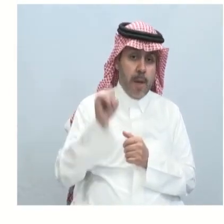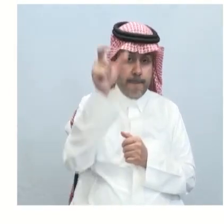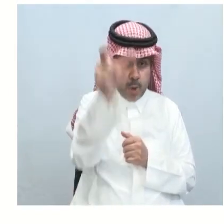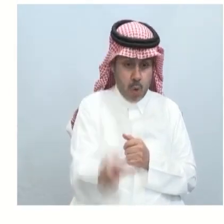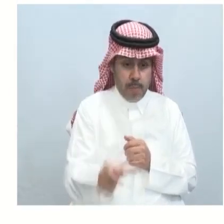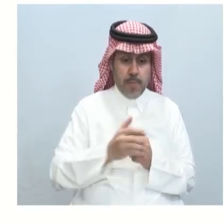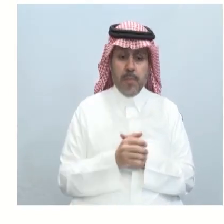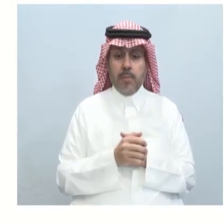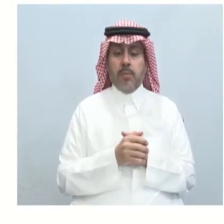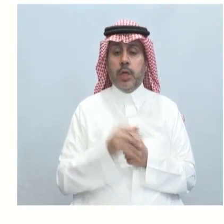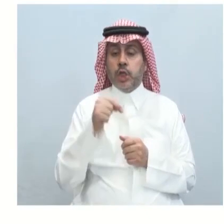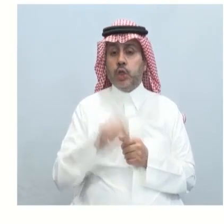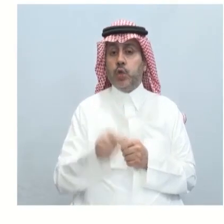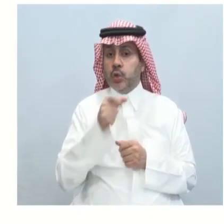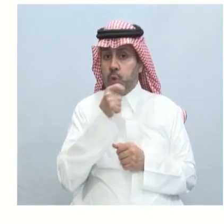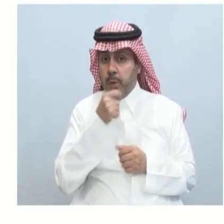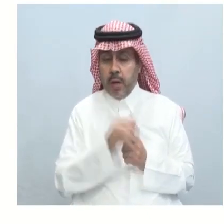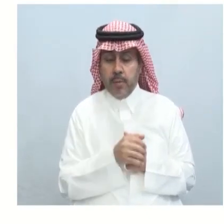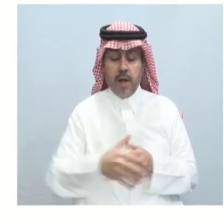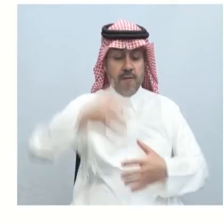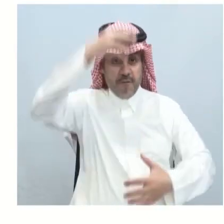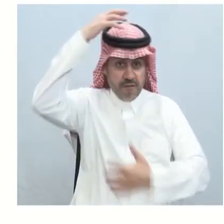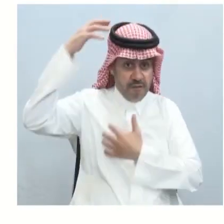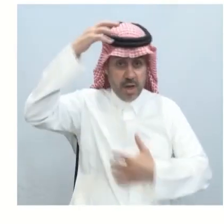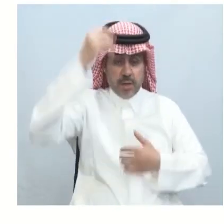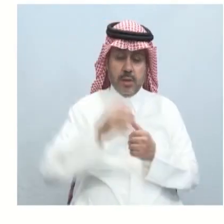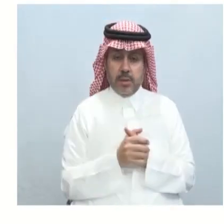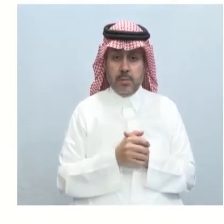جاء منكم الجمعه فليغتسل